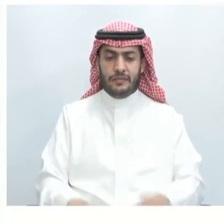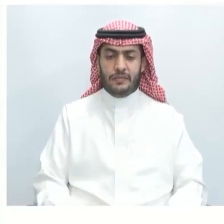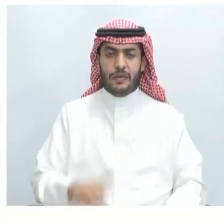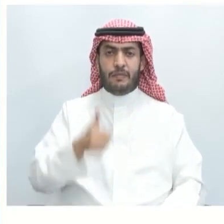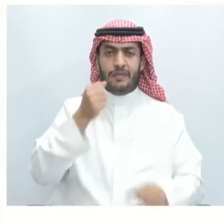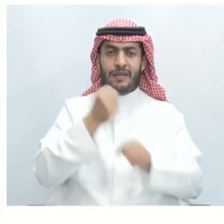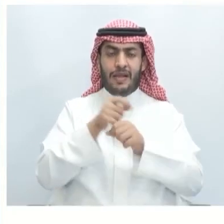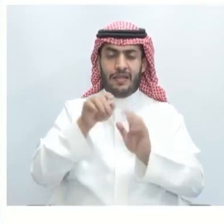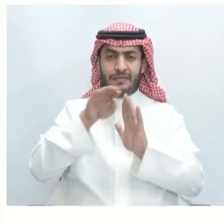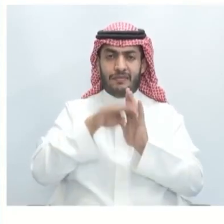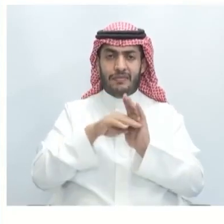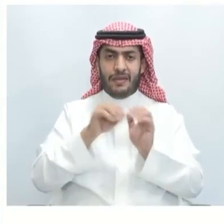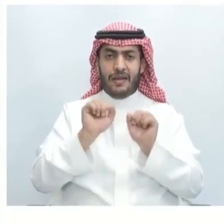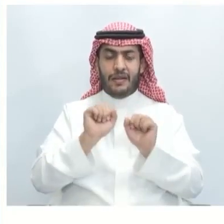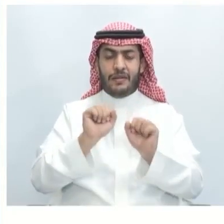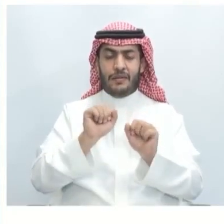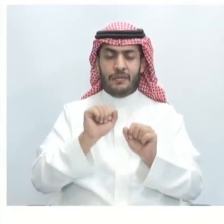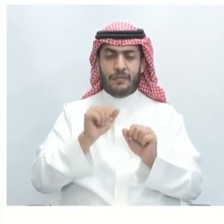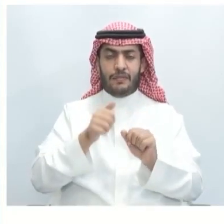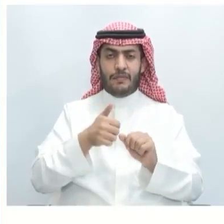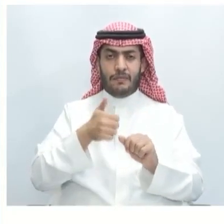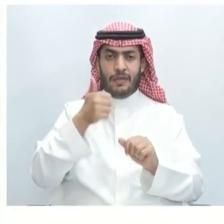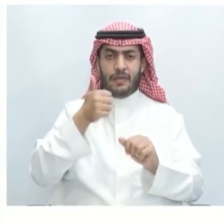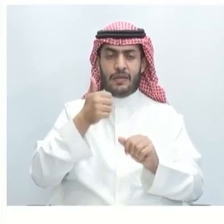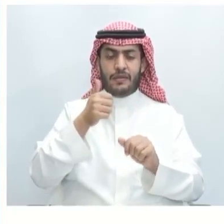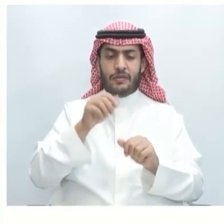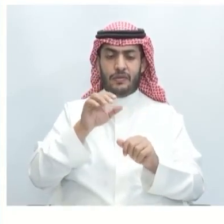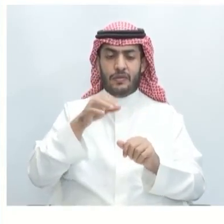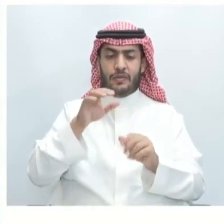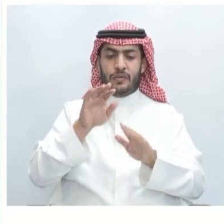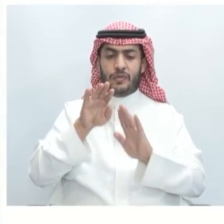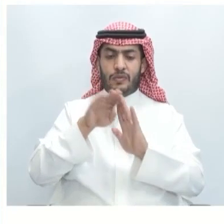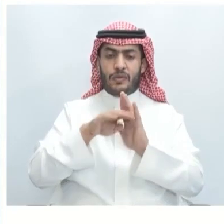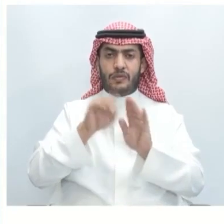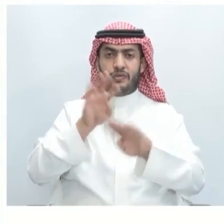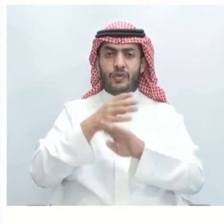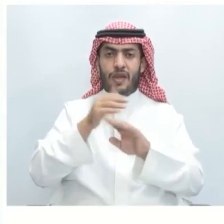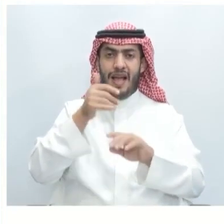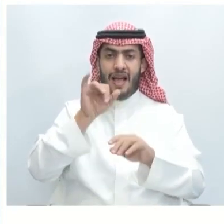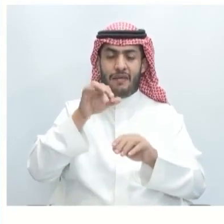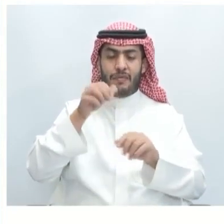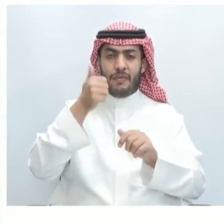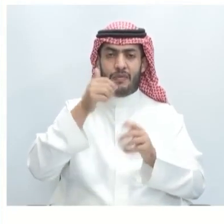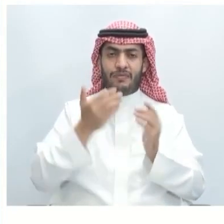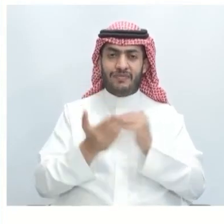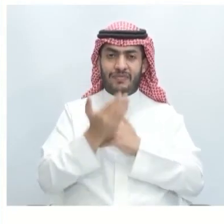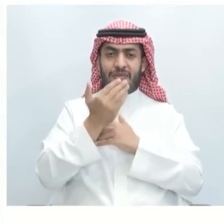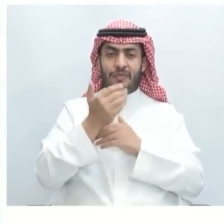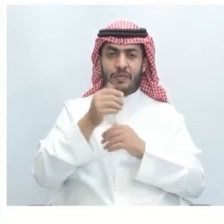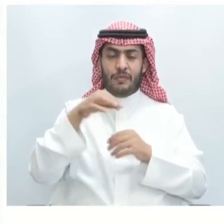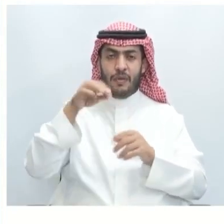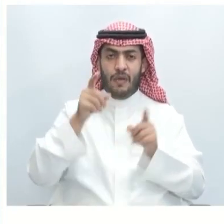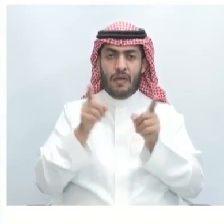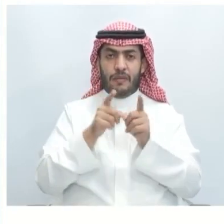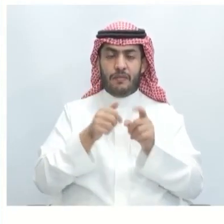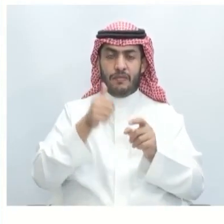استخدام هذه القيم الخاصه بقه عمل الموجزه كجدول خام بالارقام ثم طباعتها ورقه الملخص نستطيع ان نطبعها نستطيع